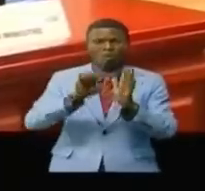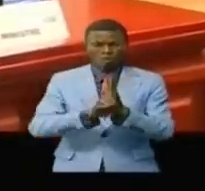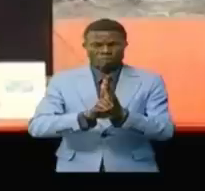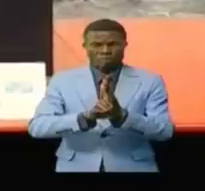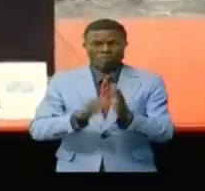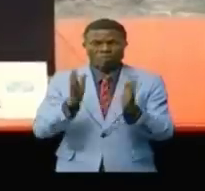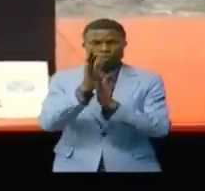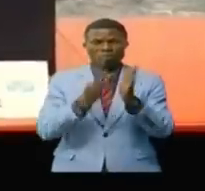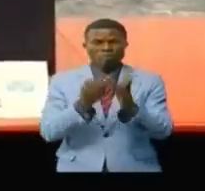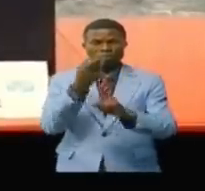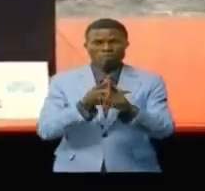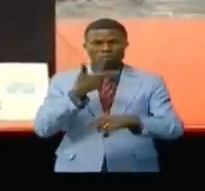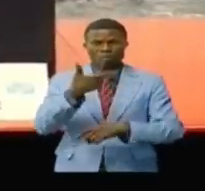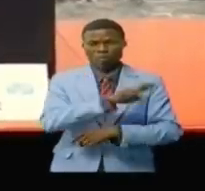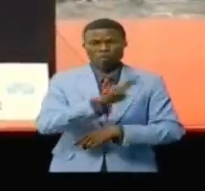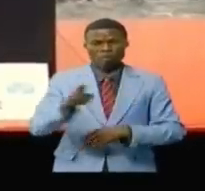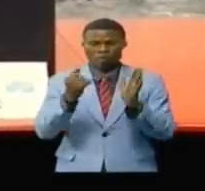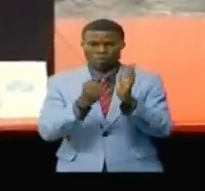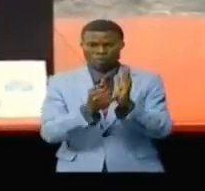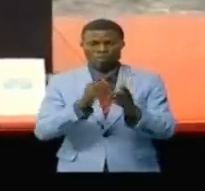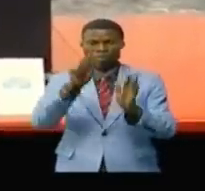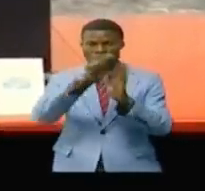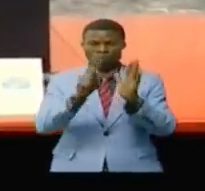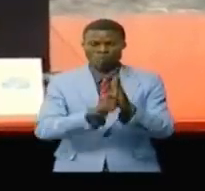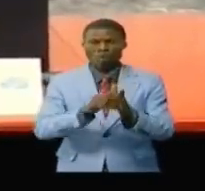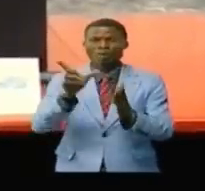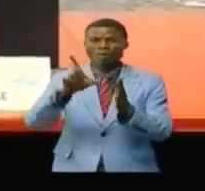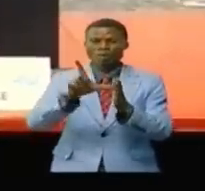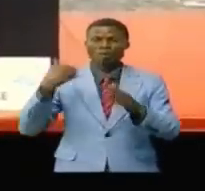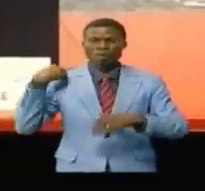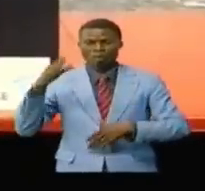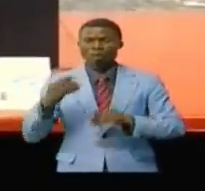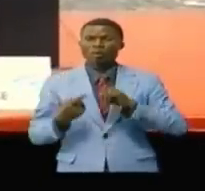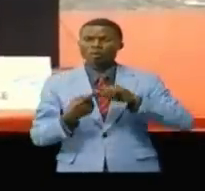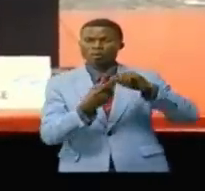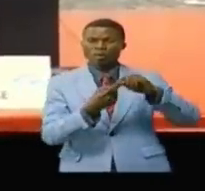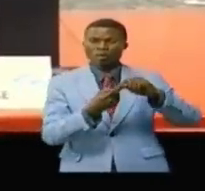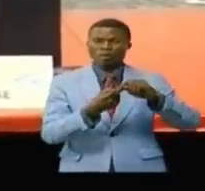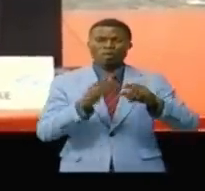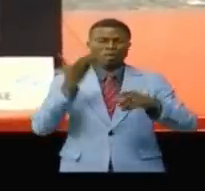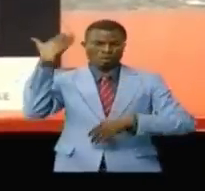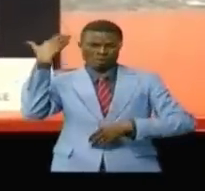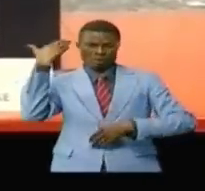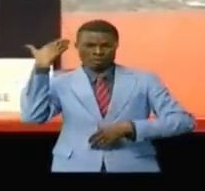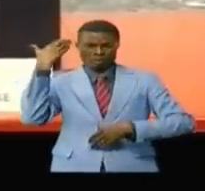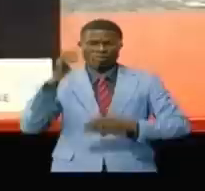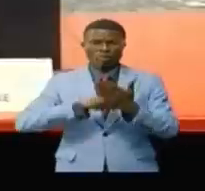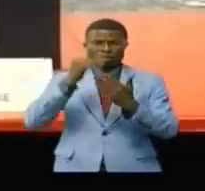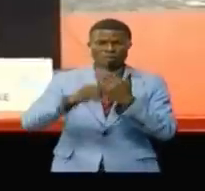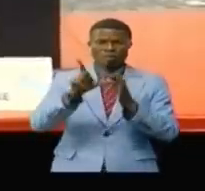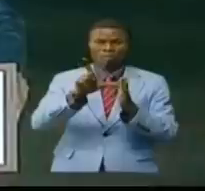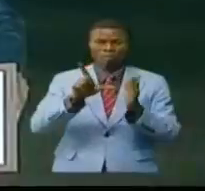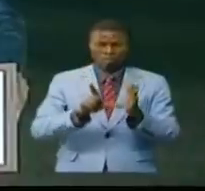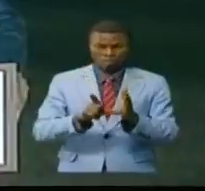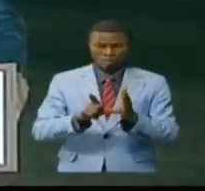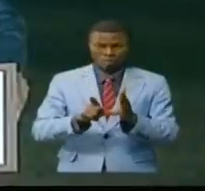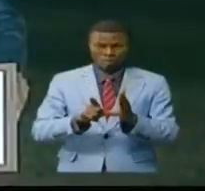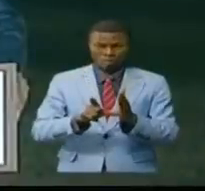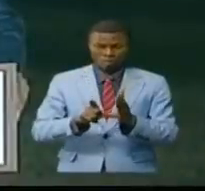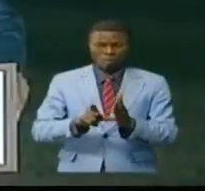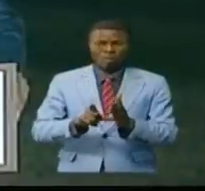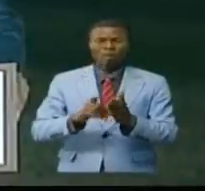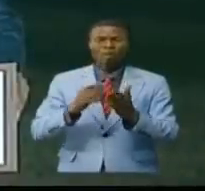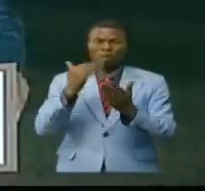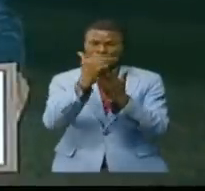du 18 février 2006 et des textes légaux particuliers postérieurs, ces projets de loi reprend